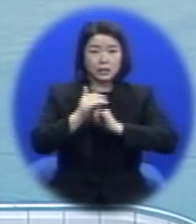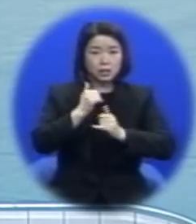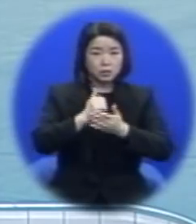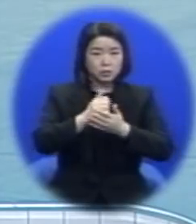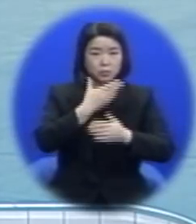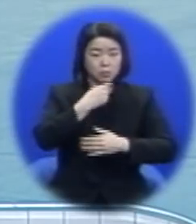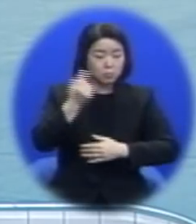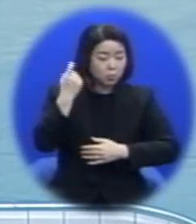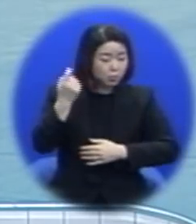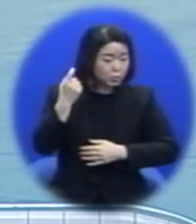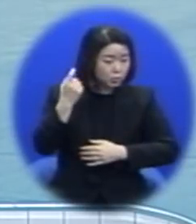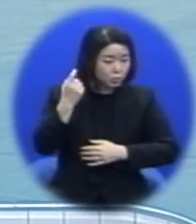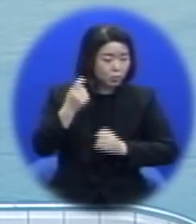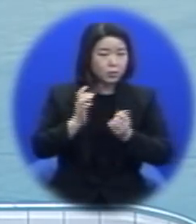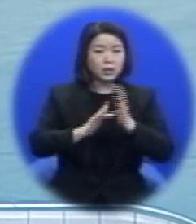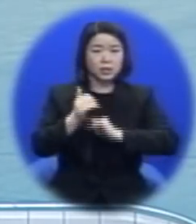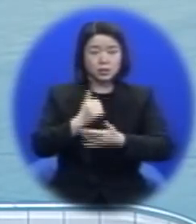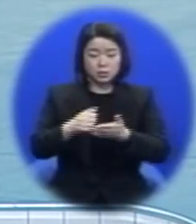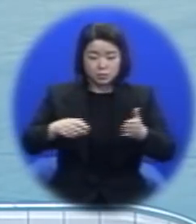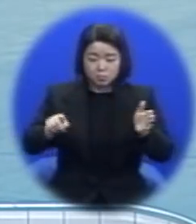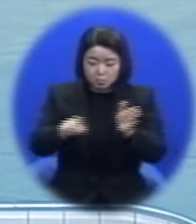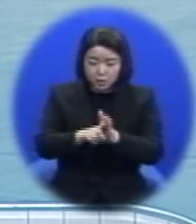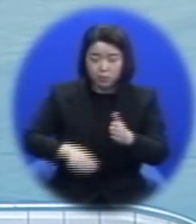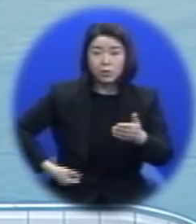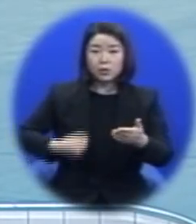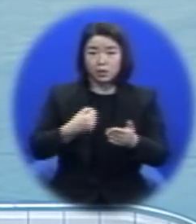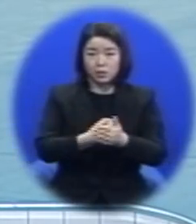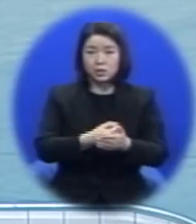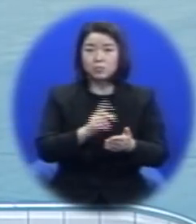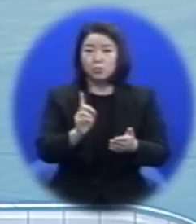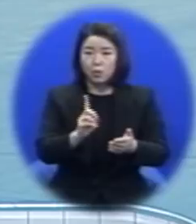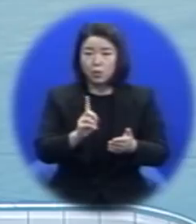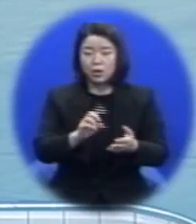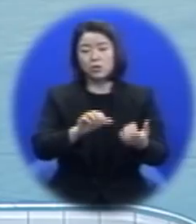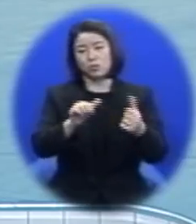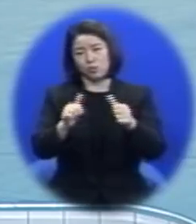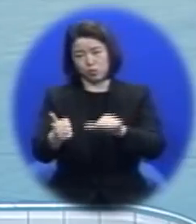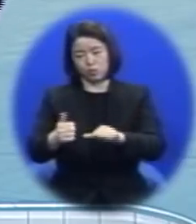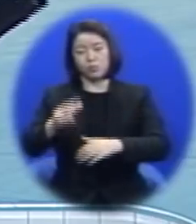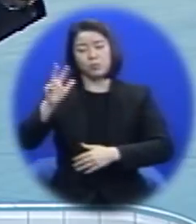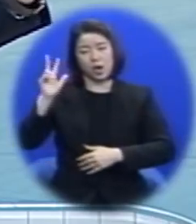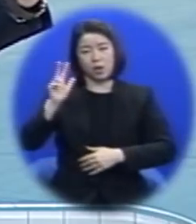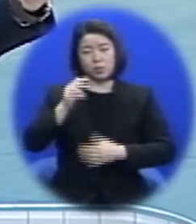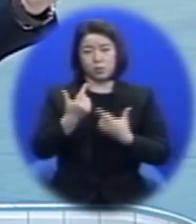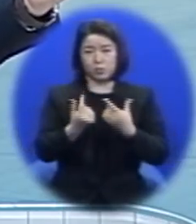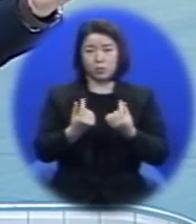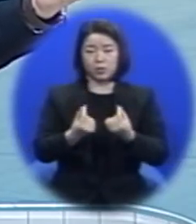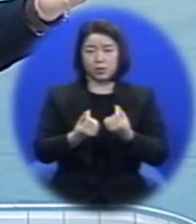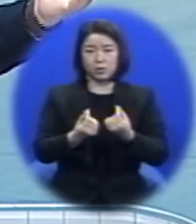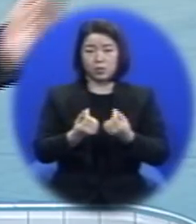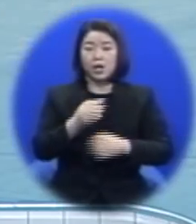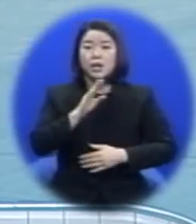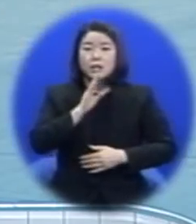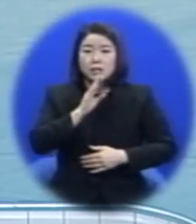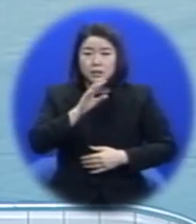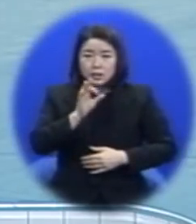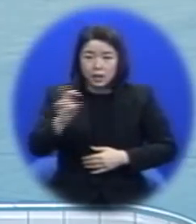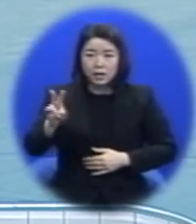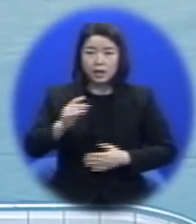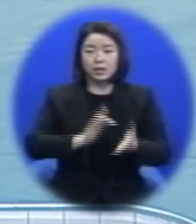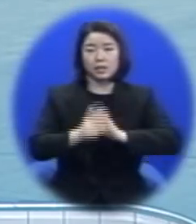결심했다는 이야기는 그들은 죽음을 각오했다는 뜻입니다. 그래야만 예수를 믿는 곳입니다.